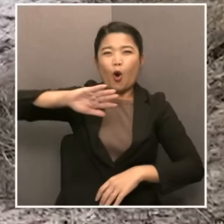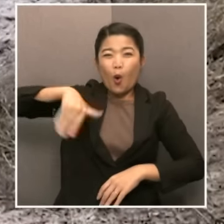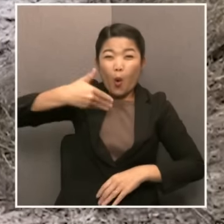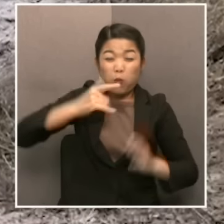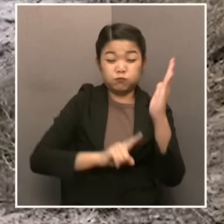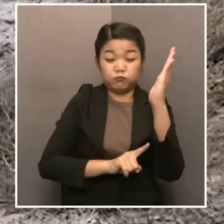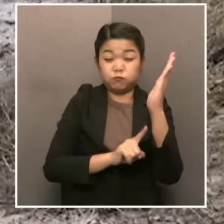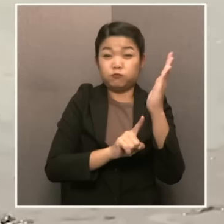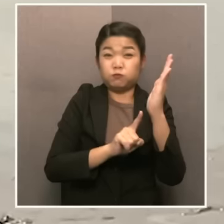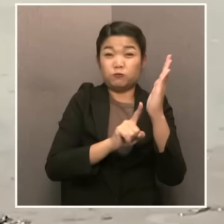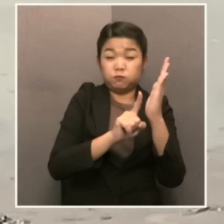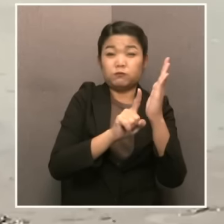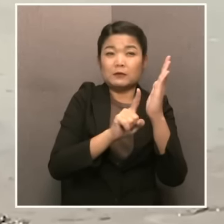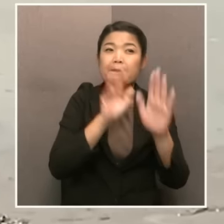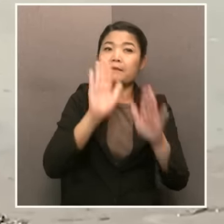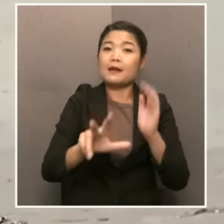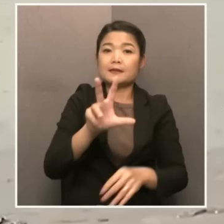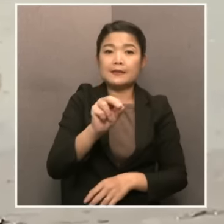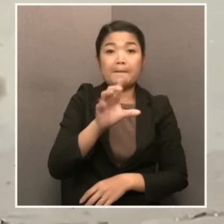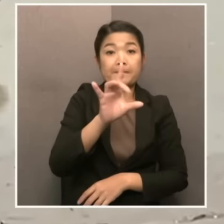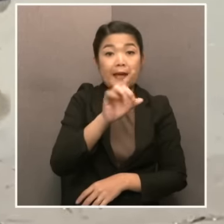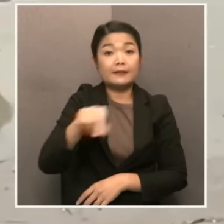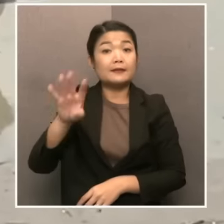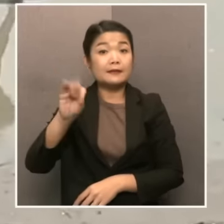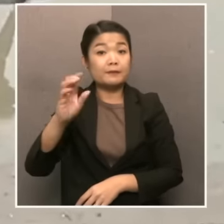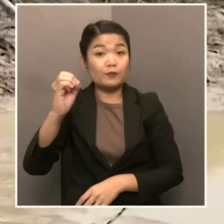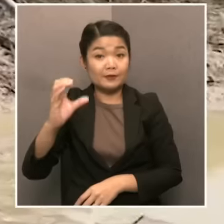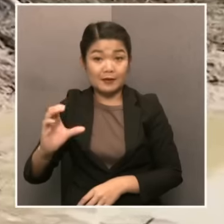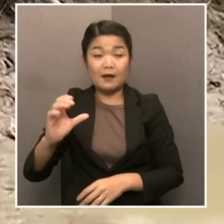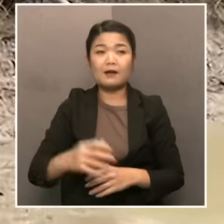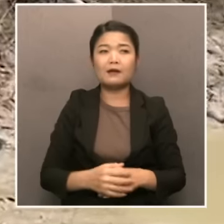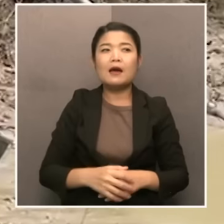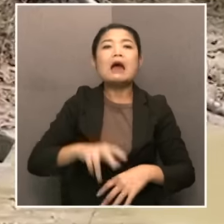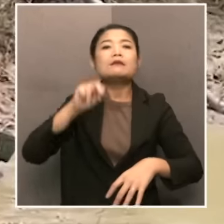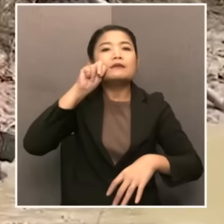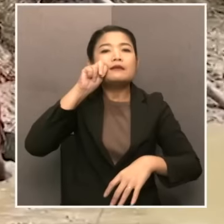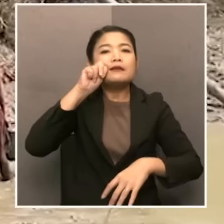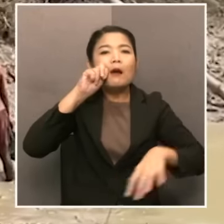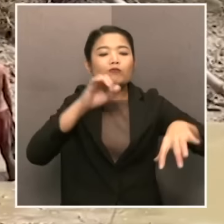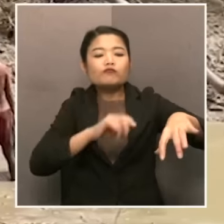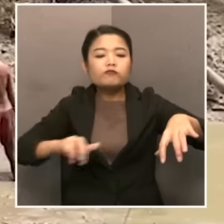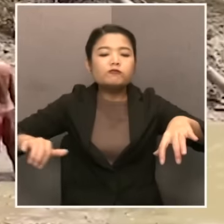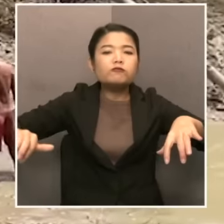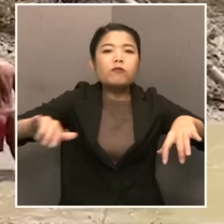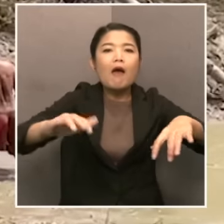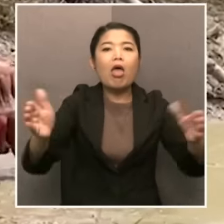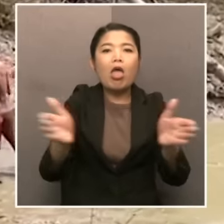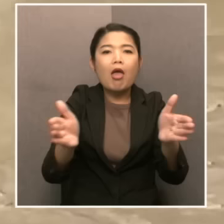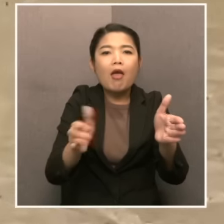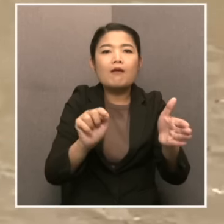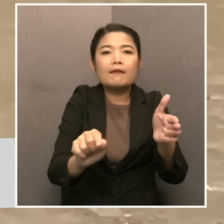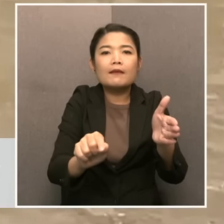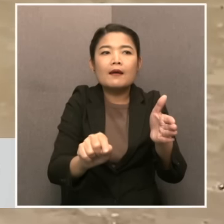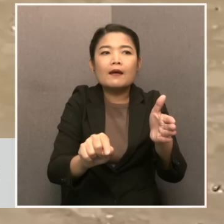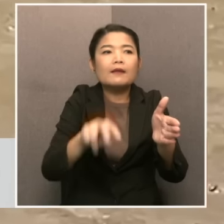ากขึ้นเรื่อยๆนะคะล่าสุดประมาณ 38-40 องศาเซลเซียสทำให้น้ำในสระน้ำขนาดเล็กกลางทุ่งนาก็